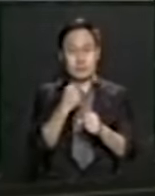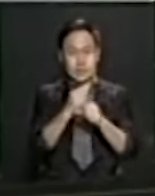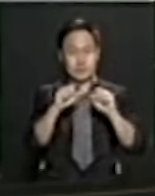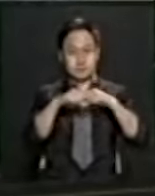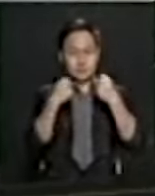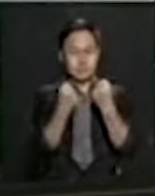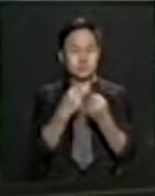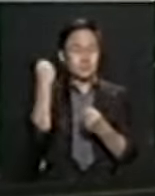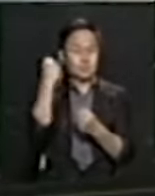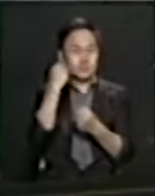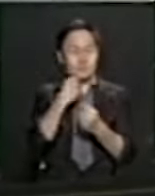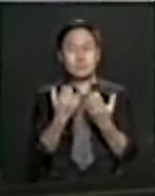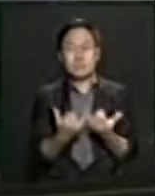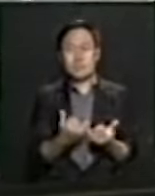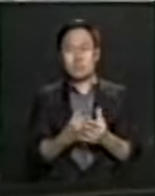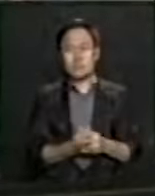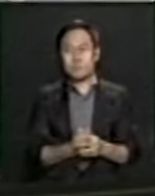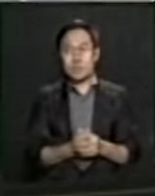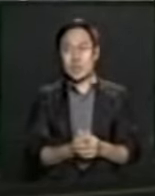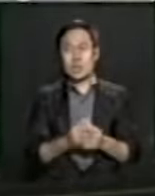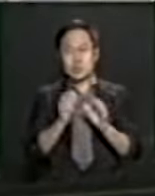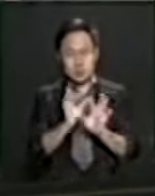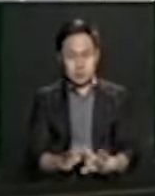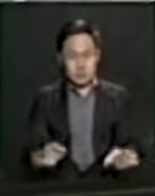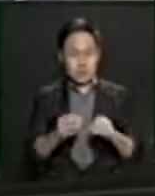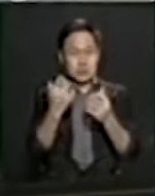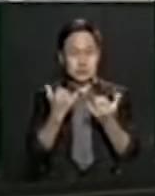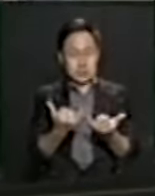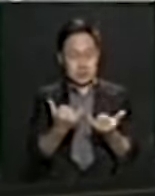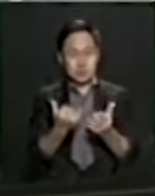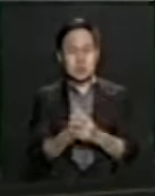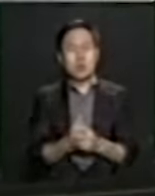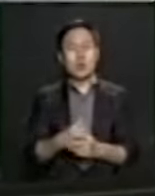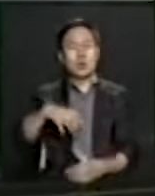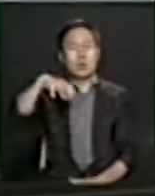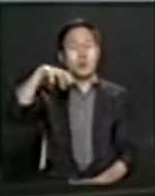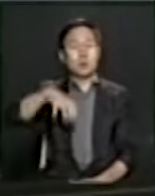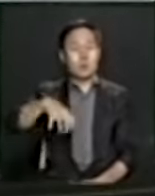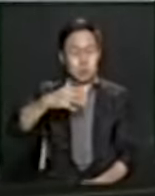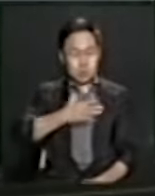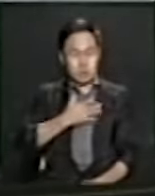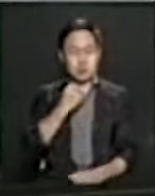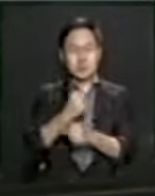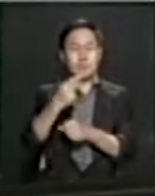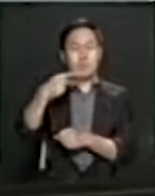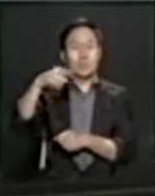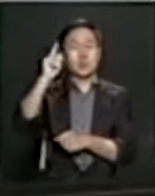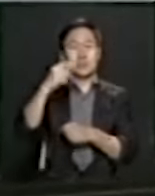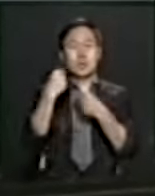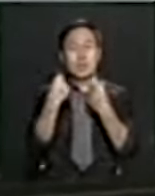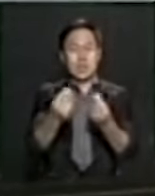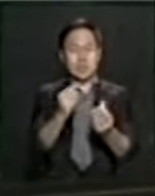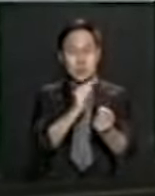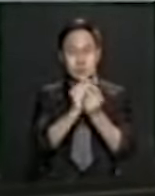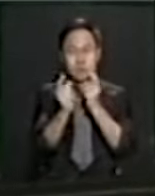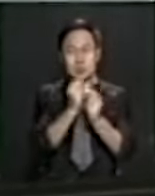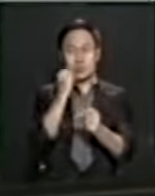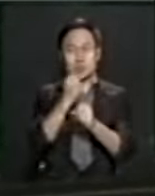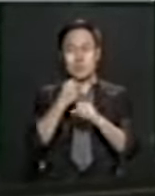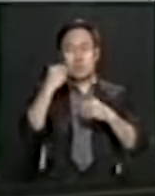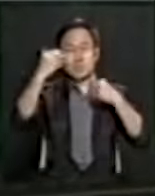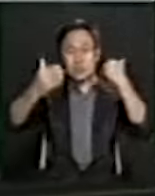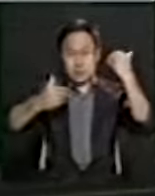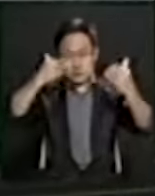ราทำอยู่โรตารี่ทุกวันนี้แต่ที่สำคัญคือโรตารี่เนี่ยเป็นองค์กรบำเพ็ญประโยชน์ซึ่งเราได้ทำกิจกรรมร่